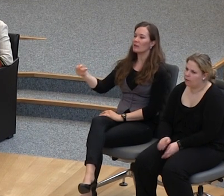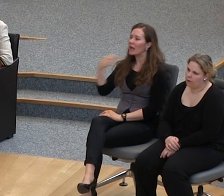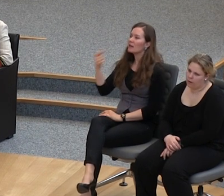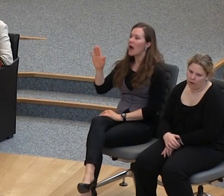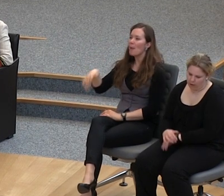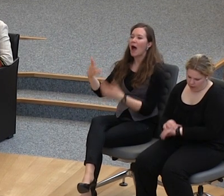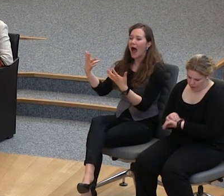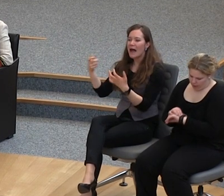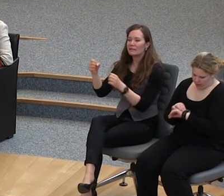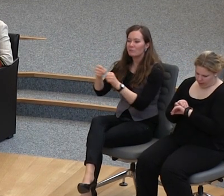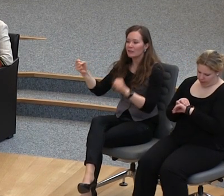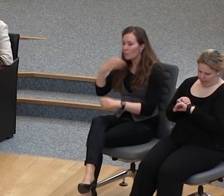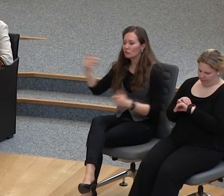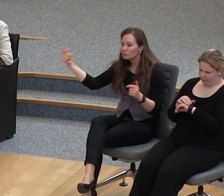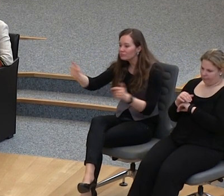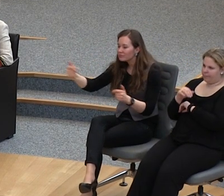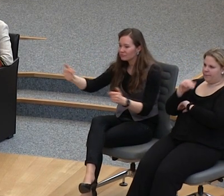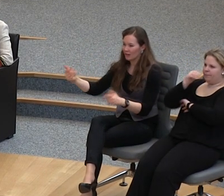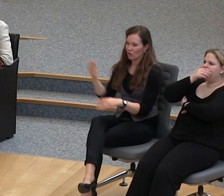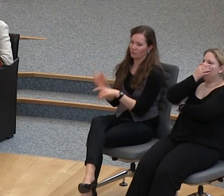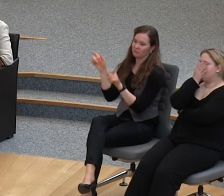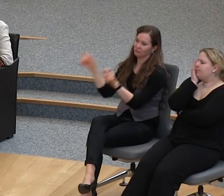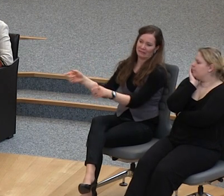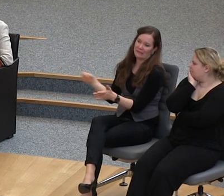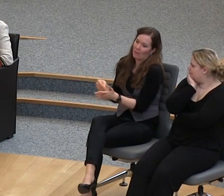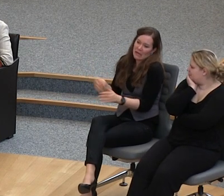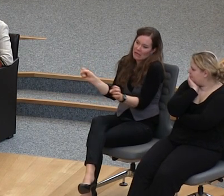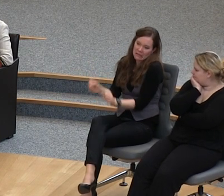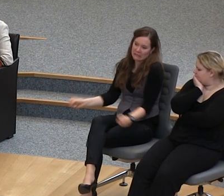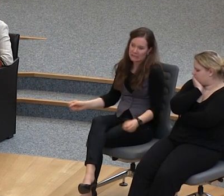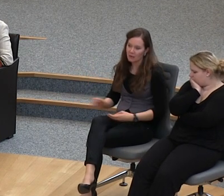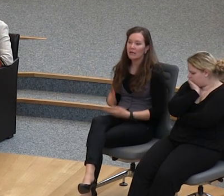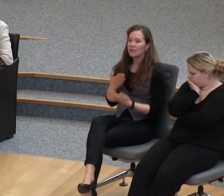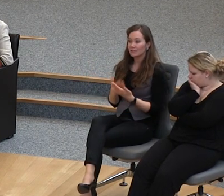Plätze ihr Konzept für rentierlich halten.